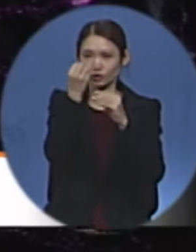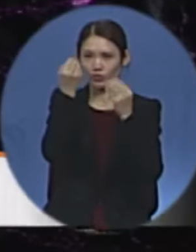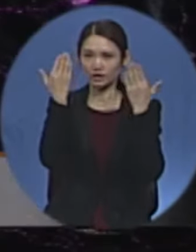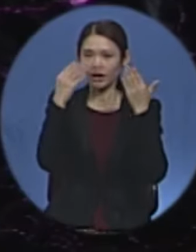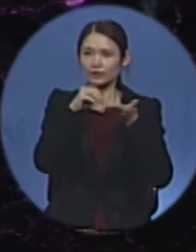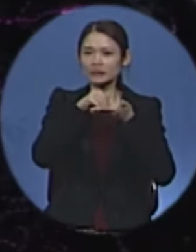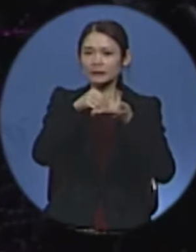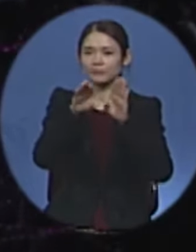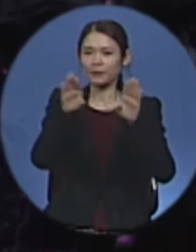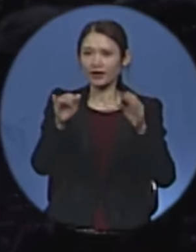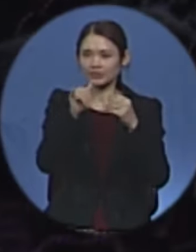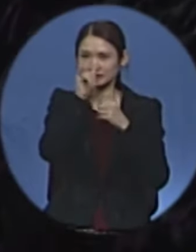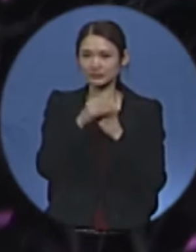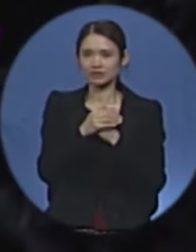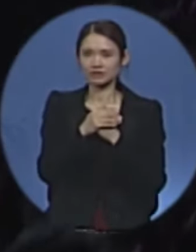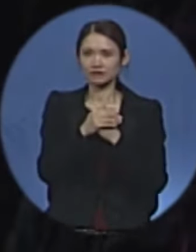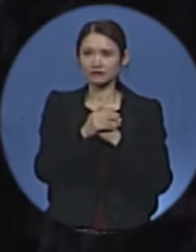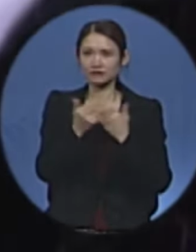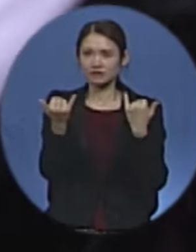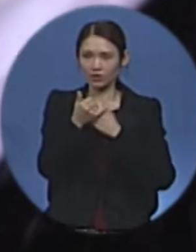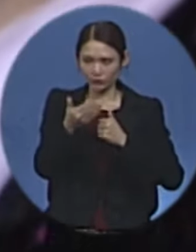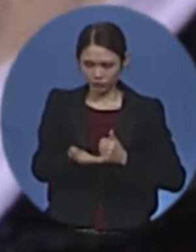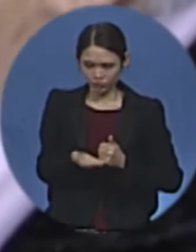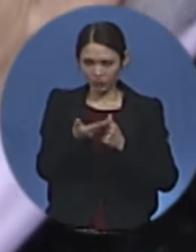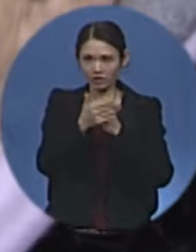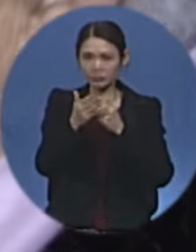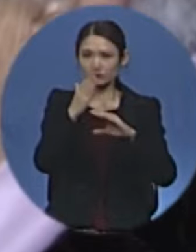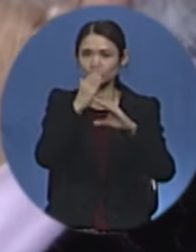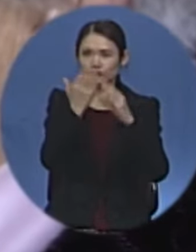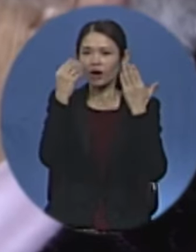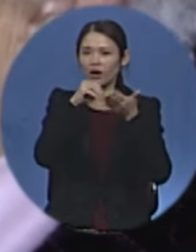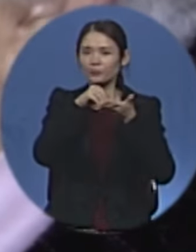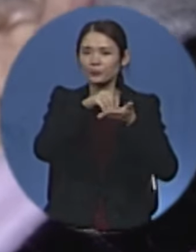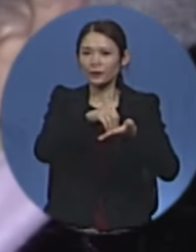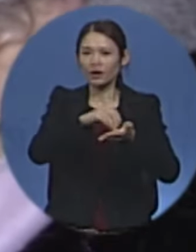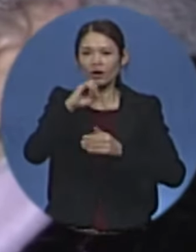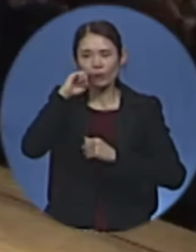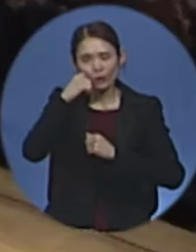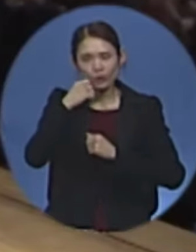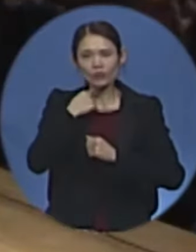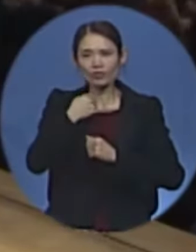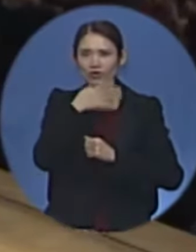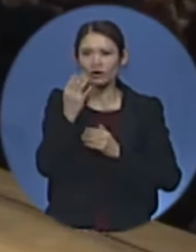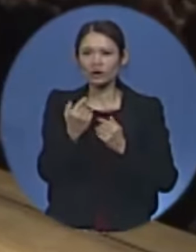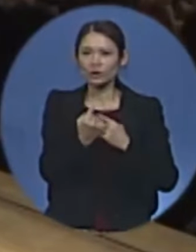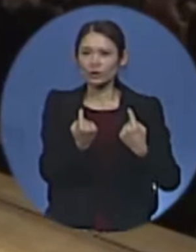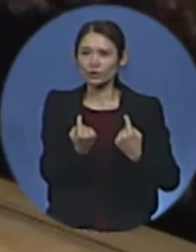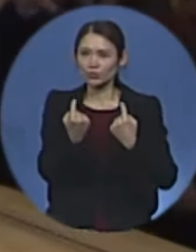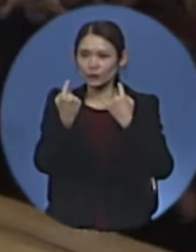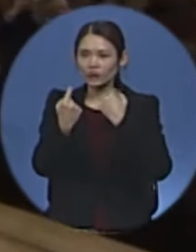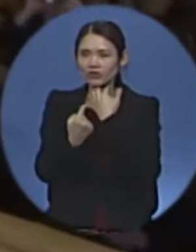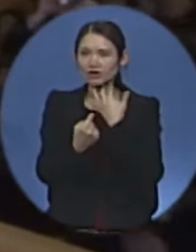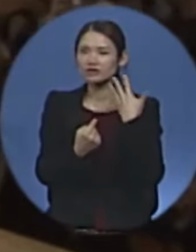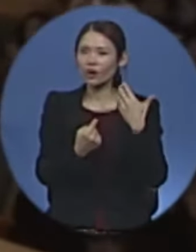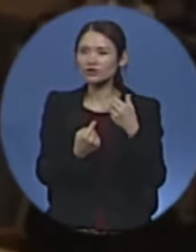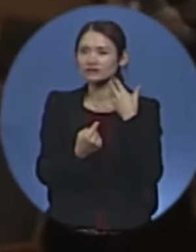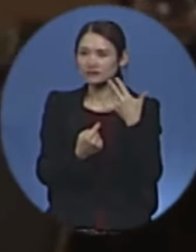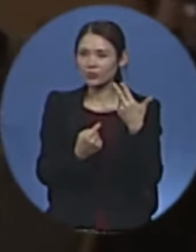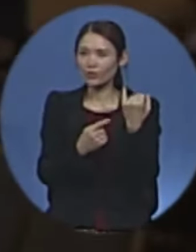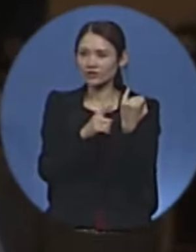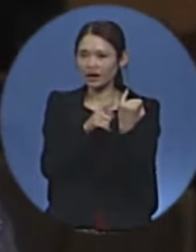열렸습니다. 조카들을 뒷바라지하느라 중학교의 문턱을 넘지 못했던 최고령 입학생 87살